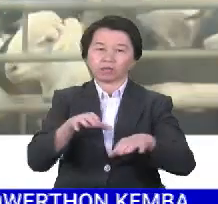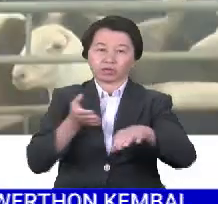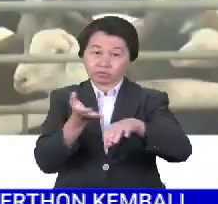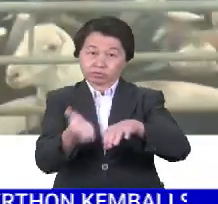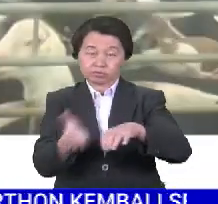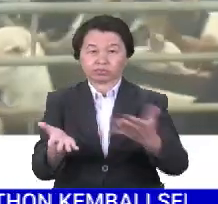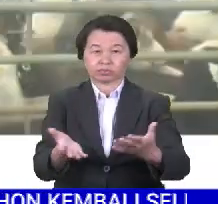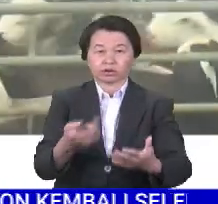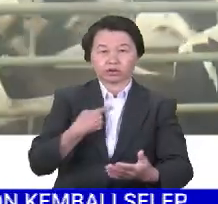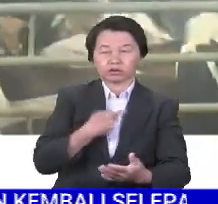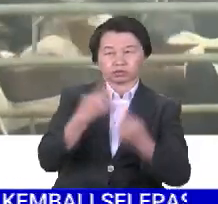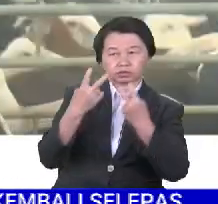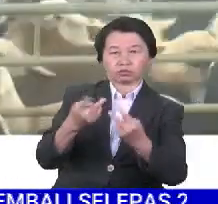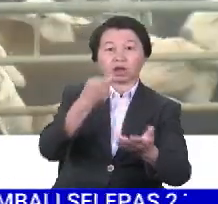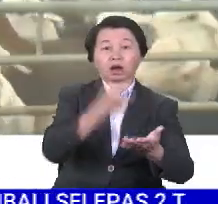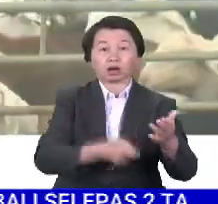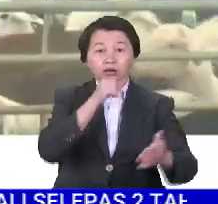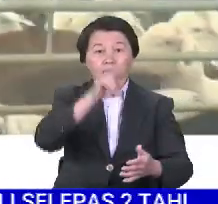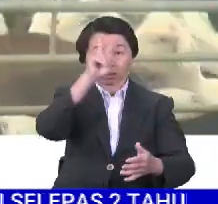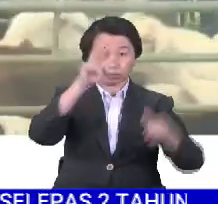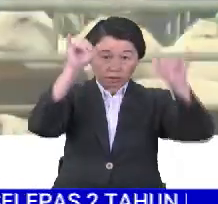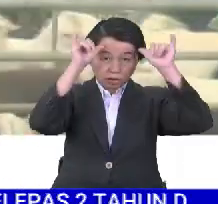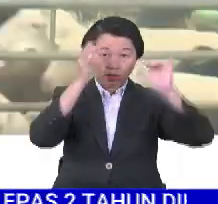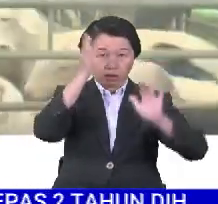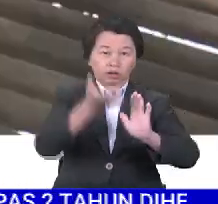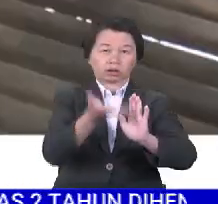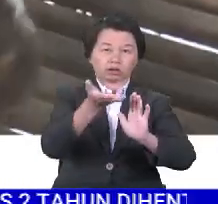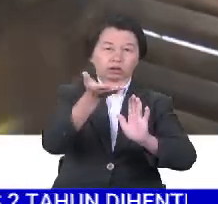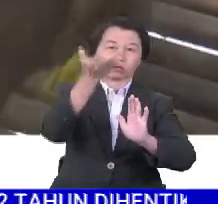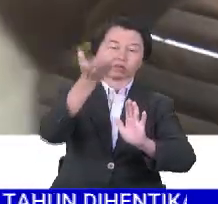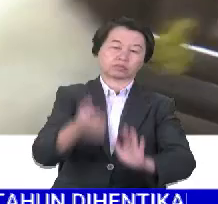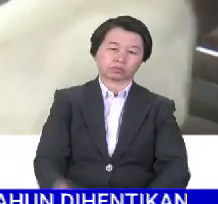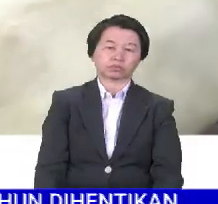Tapi yang kita nampak jelas ni, harga kambing dengan lembu ni akan naik terus.